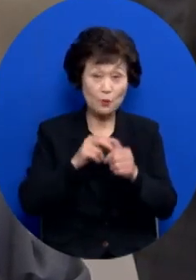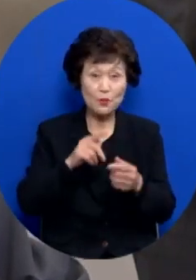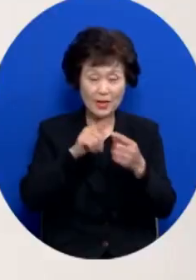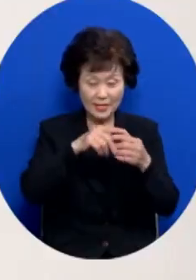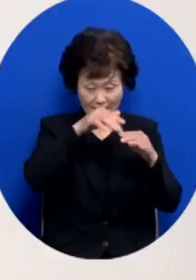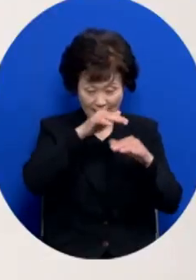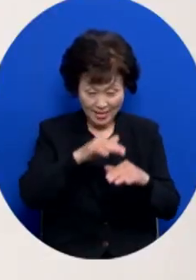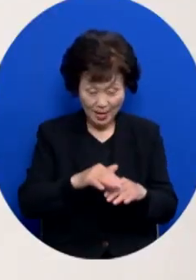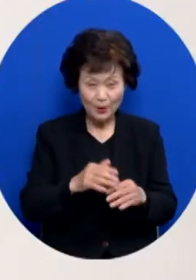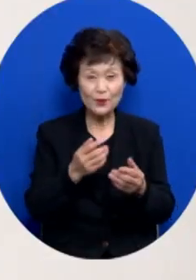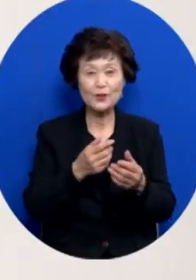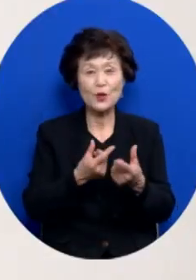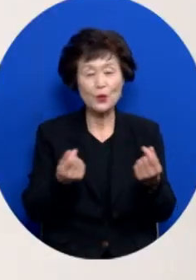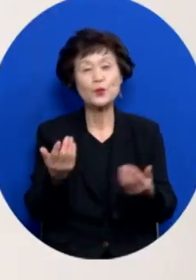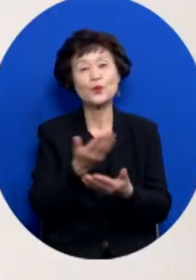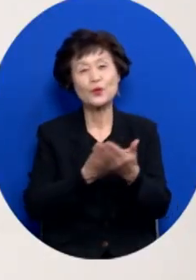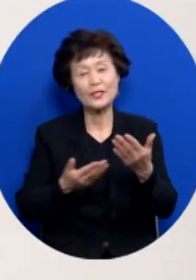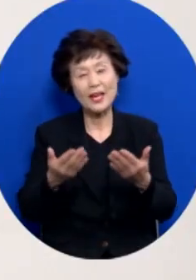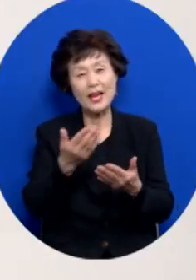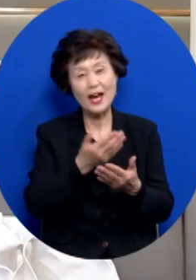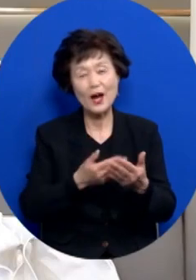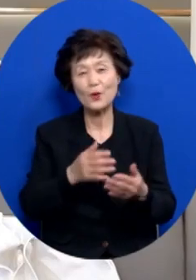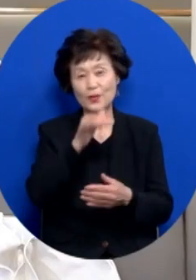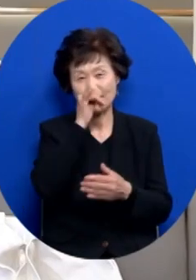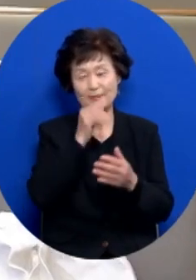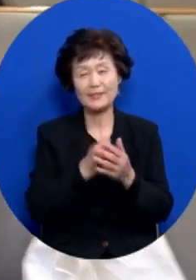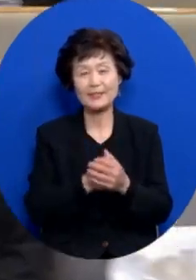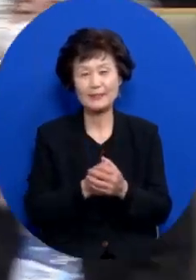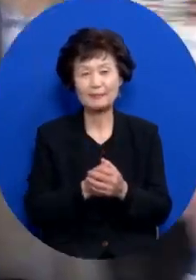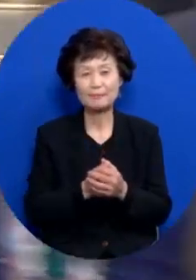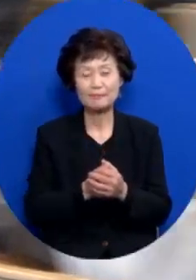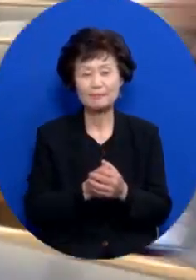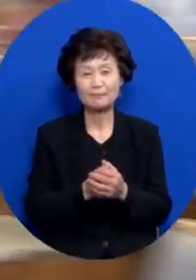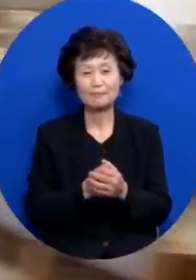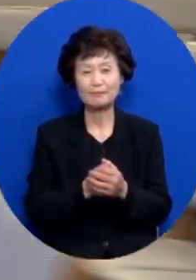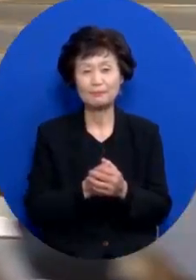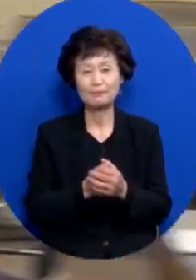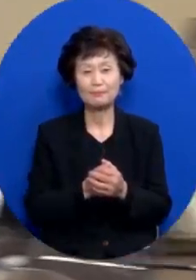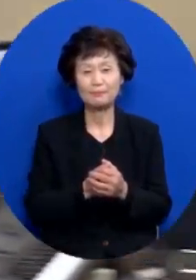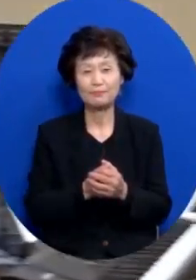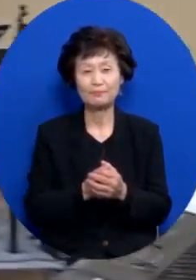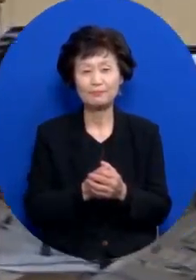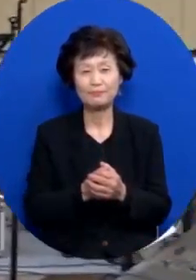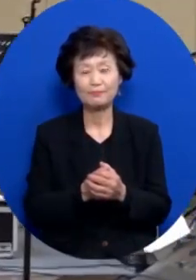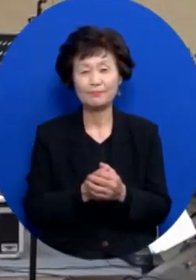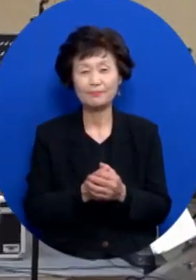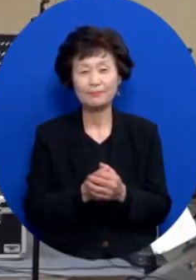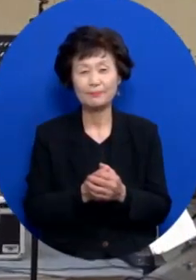간증들을 나누기 위한 컨퍼런스를 추진할 계획입니다. CTS 뉴스 최대진입니다.